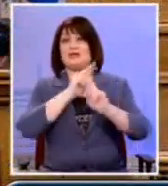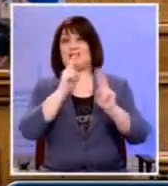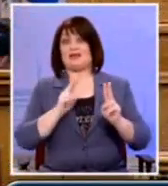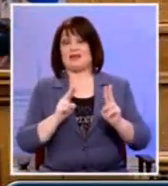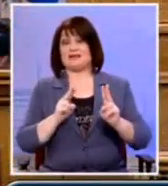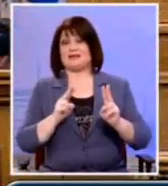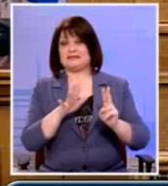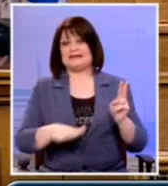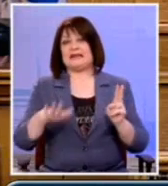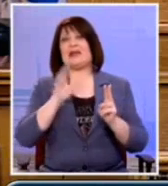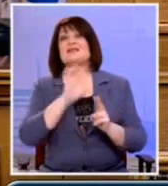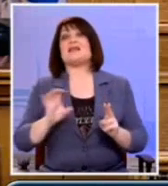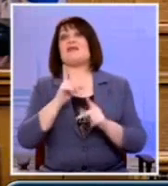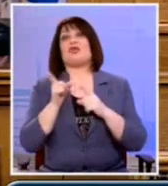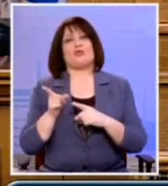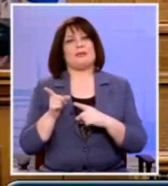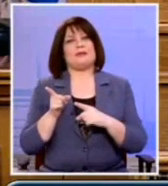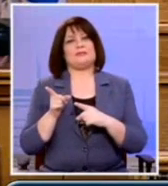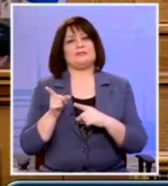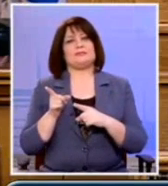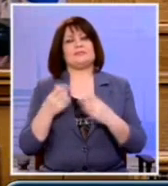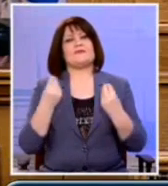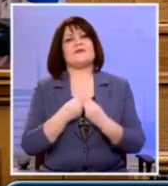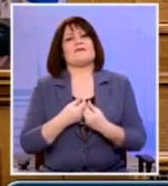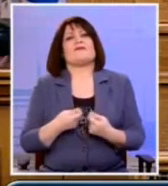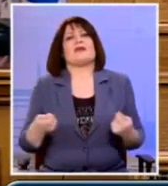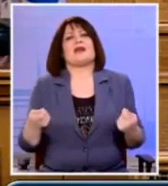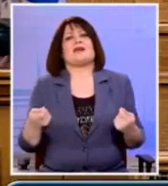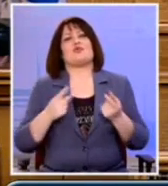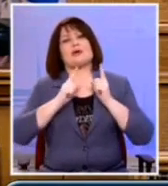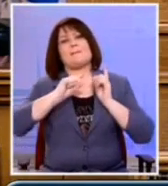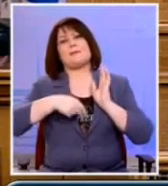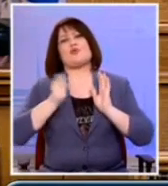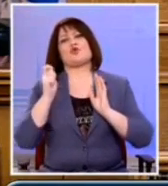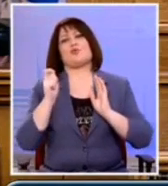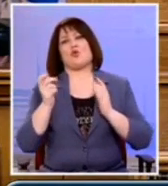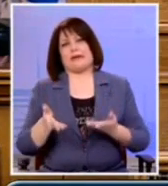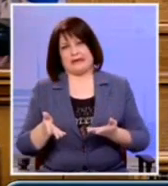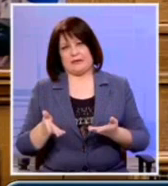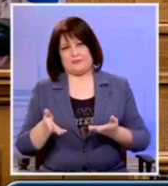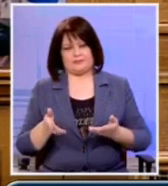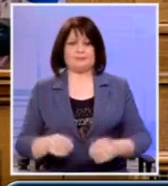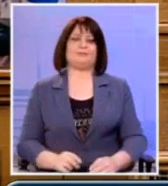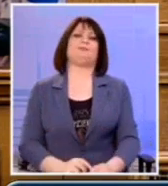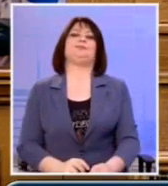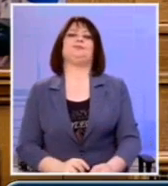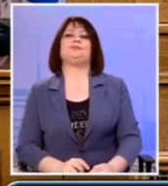συνθήκες ευρωπαϊκές στο πλαίσιο της εφαρμογής των μνημονιακών πολιτικών.